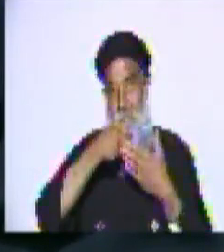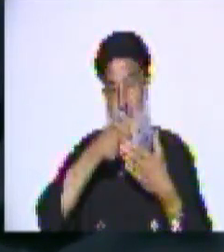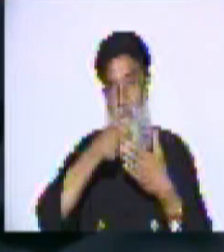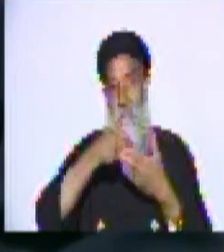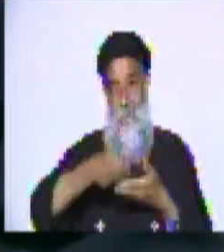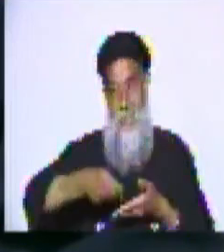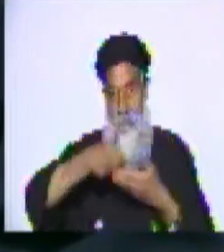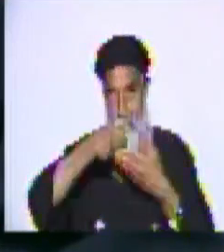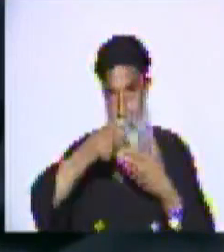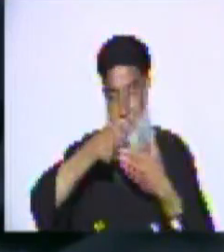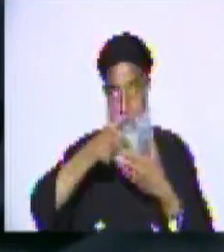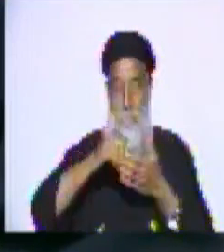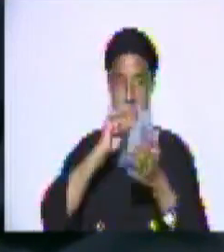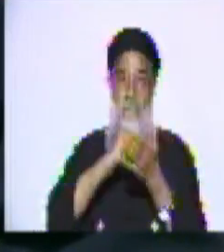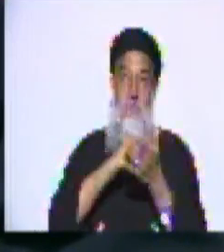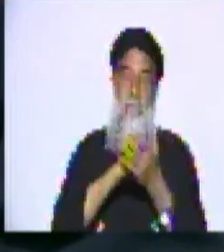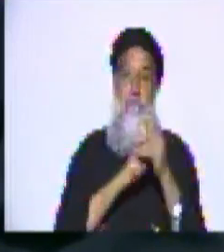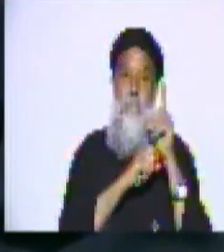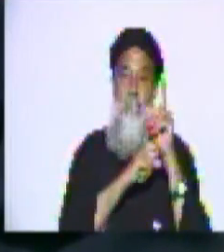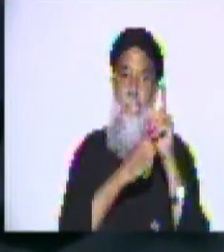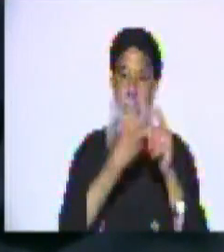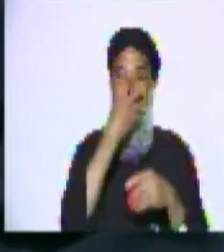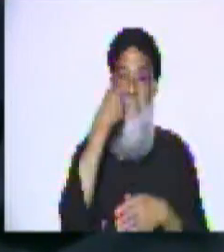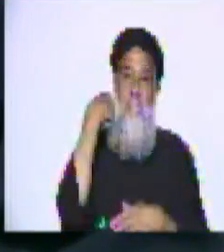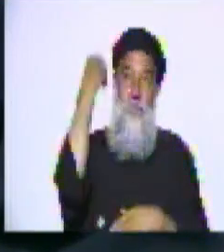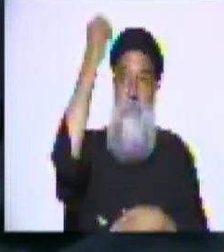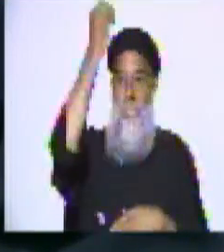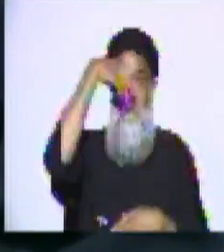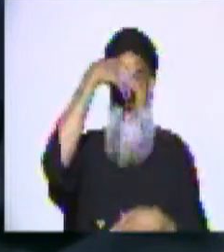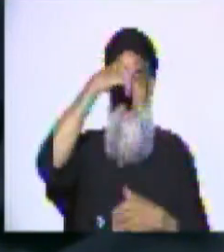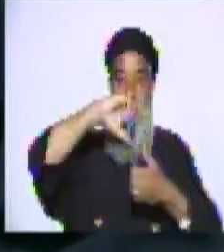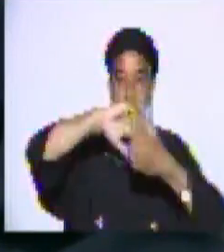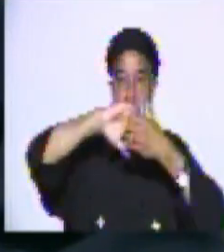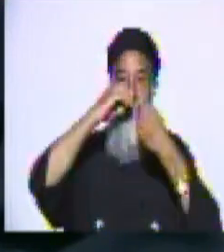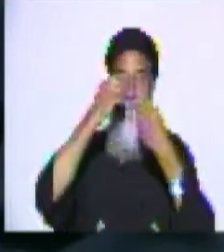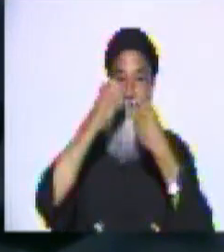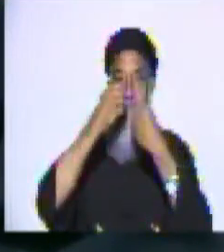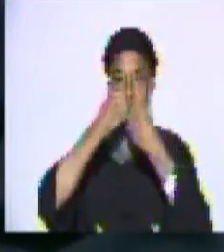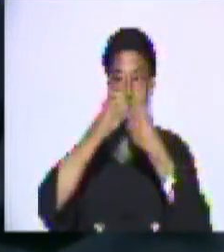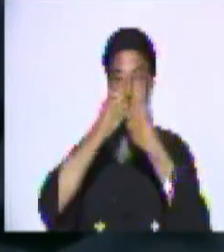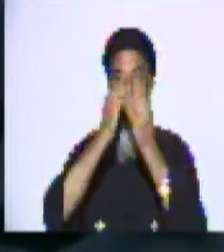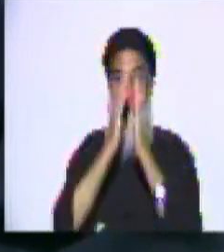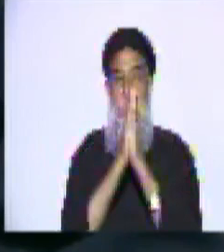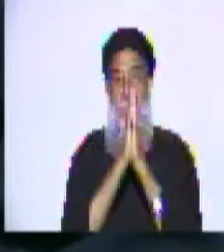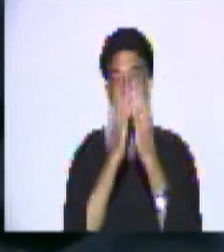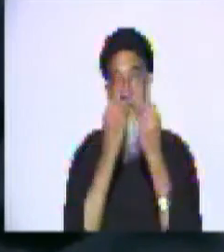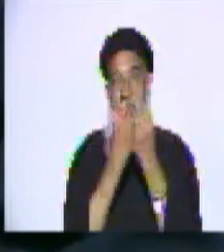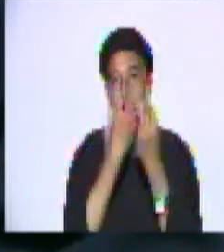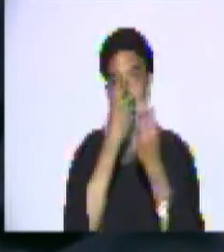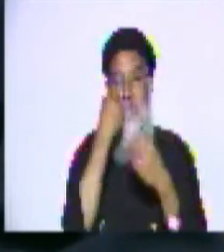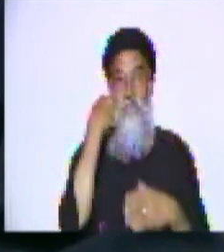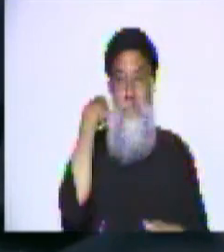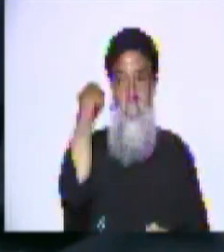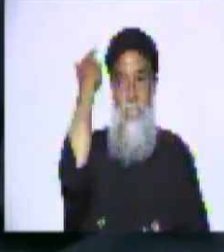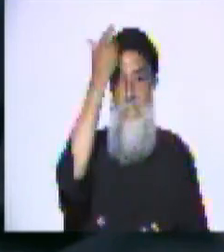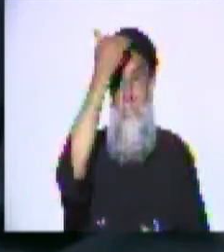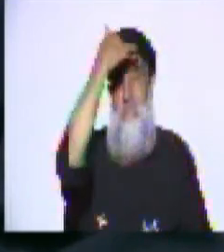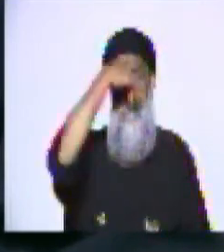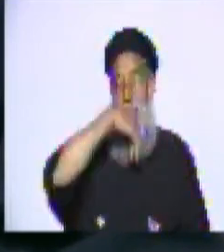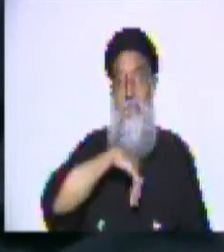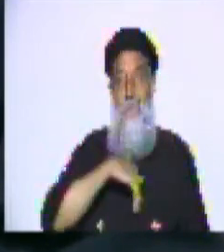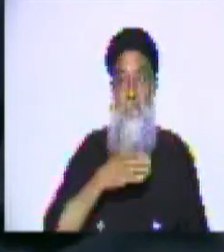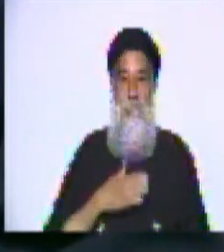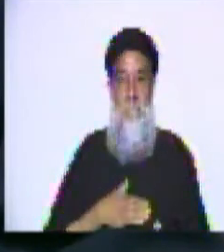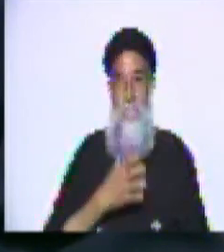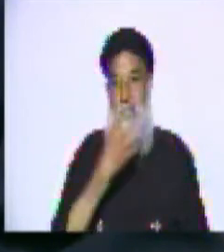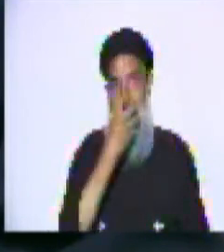المتناول لسكنة نعمتك وحلول روحك والاتحاد بك، فازاي حلول روحك؟ مش الروح القدس